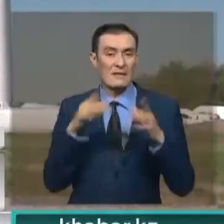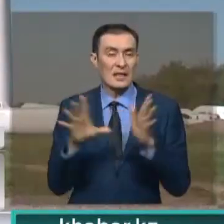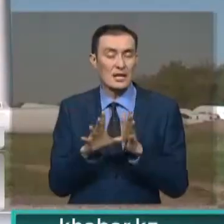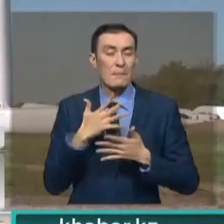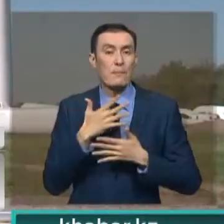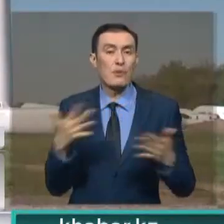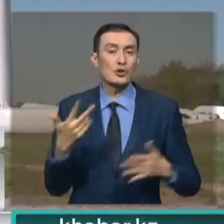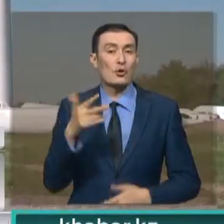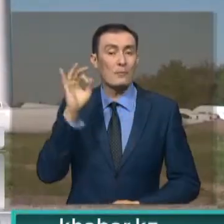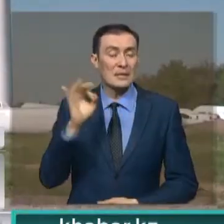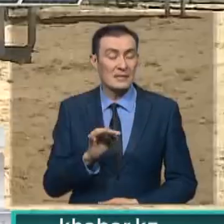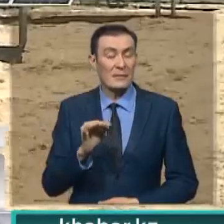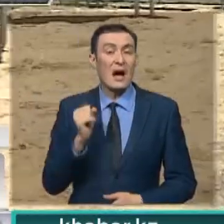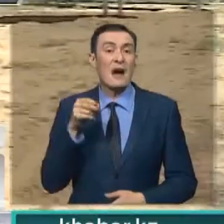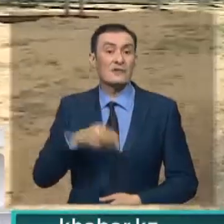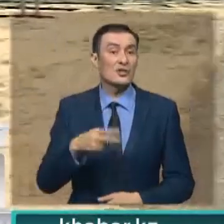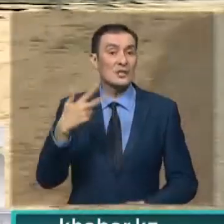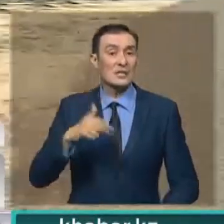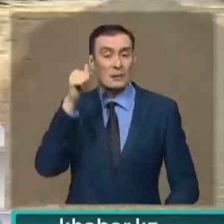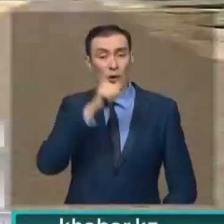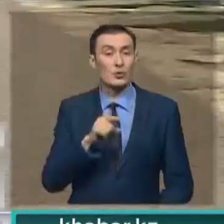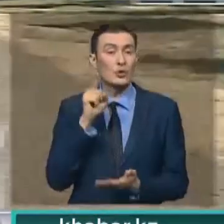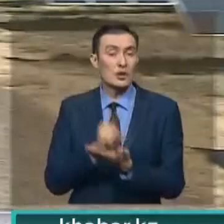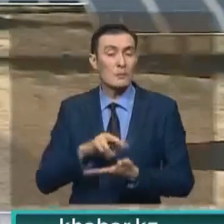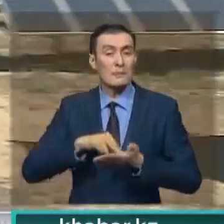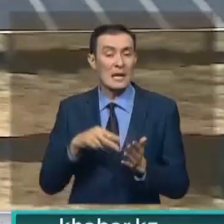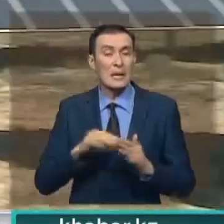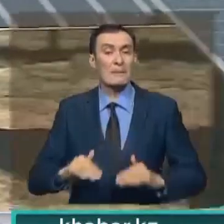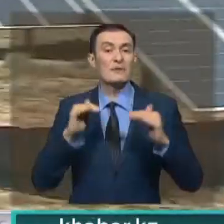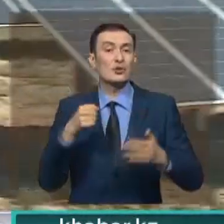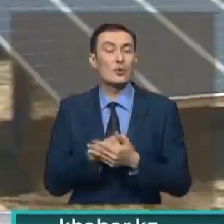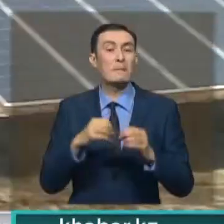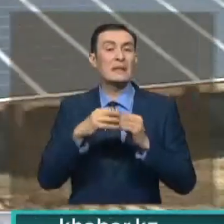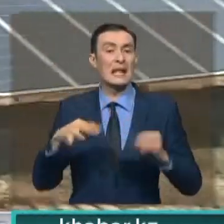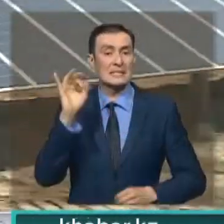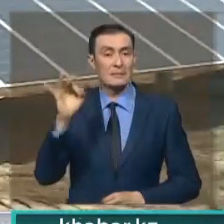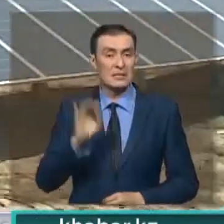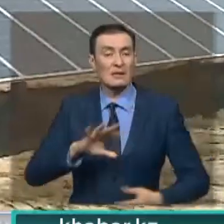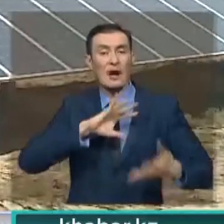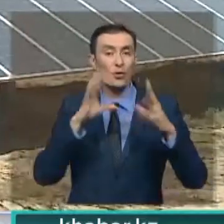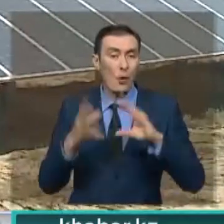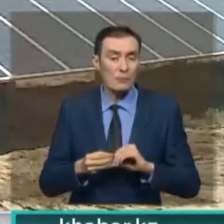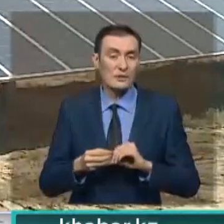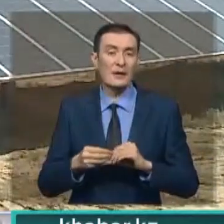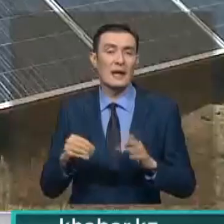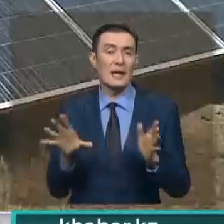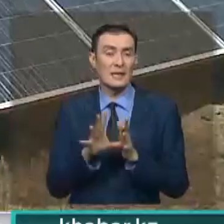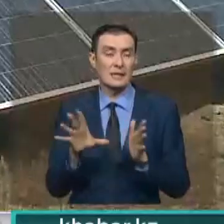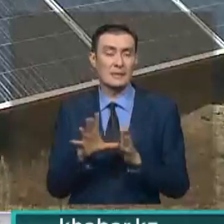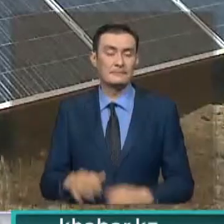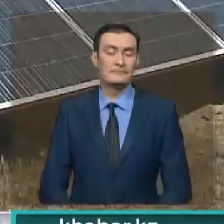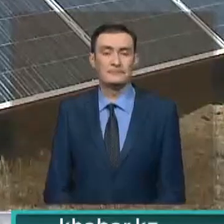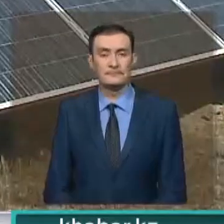трех процентов тогда как 2030 году стоит задач повысить показатель до 15 процентов от общего объема